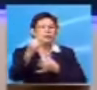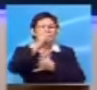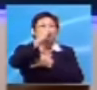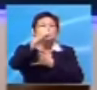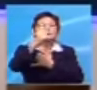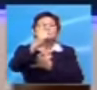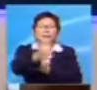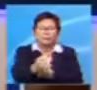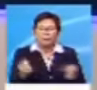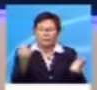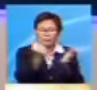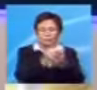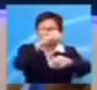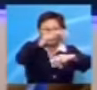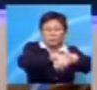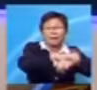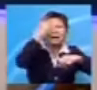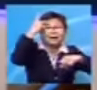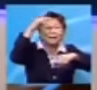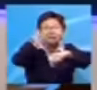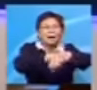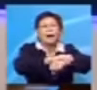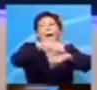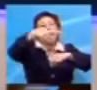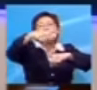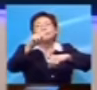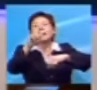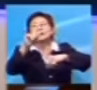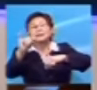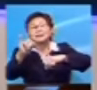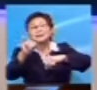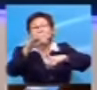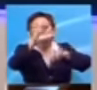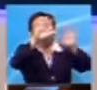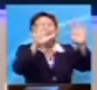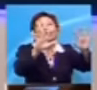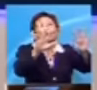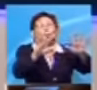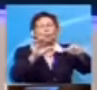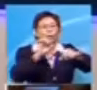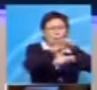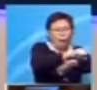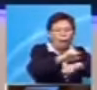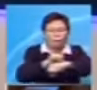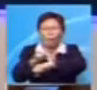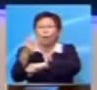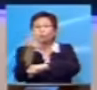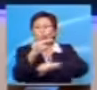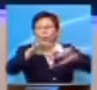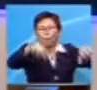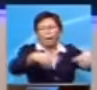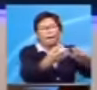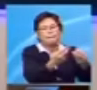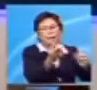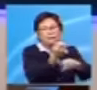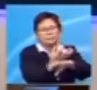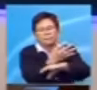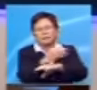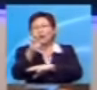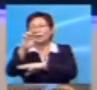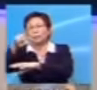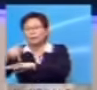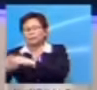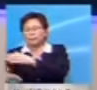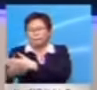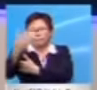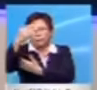imigresen Kelantan menahan 10 Pendatang Asing Tanpa Izin Parti dalam dua serbuan berasingan di Pasir Mas dan Rantau Panjang pagi